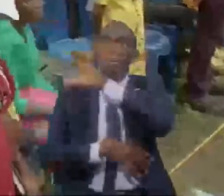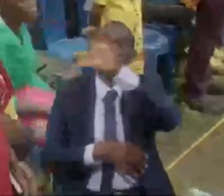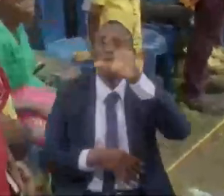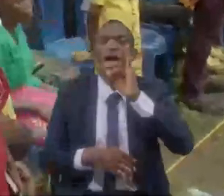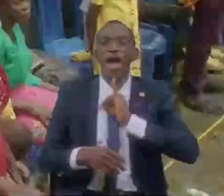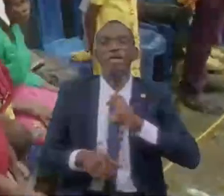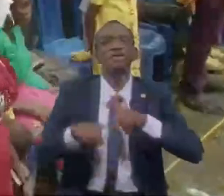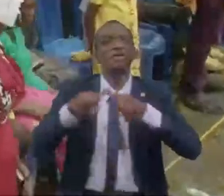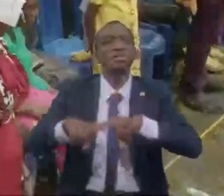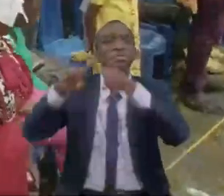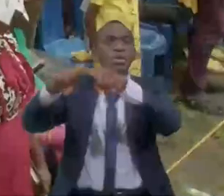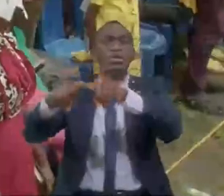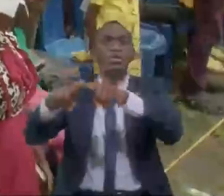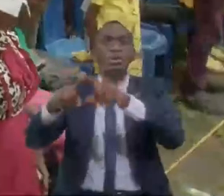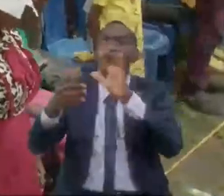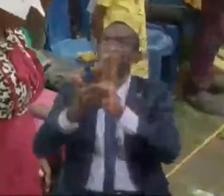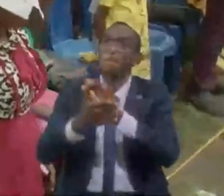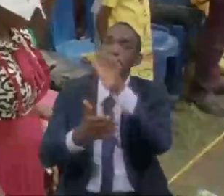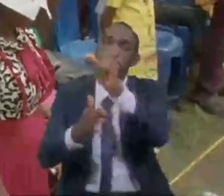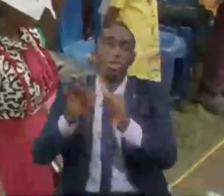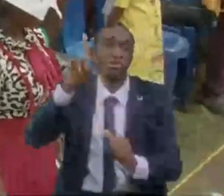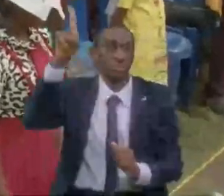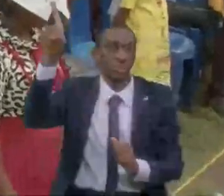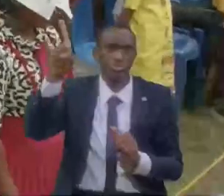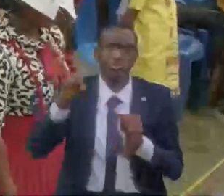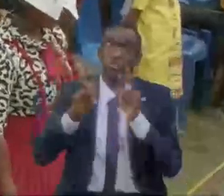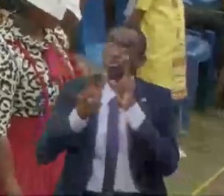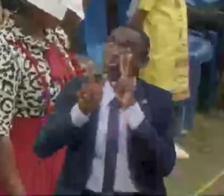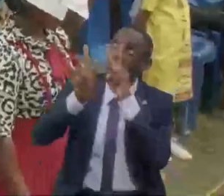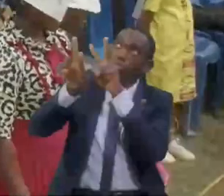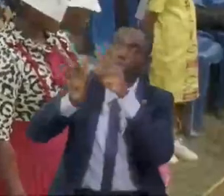fais-lui confiance. Les regards sur Jésus.